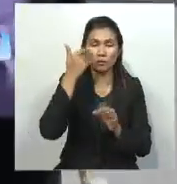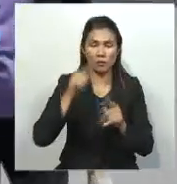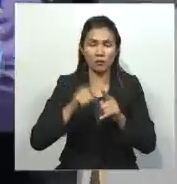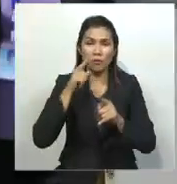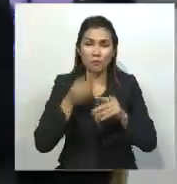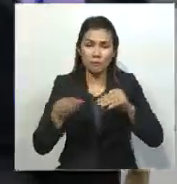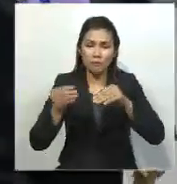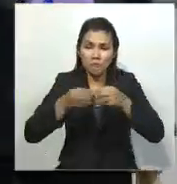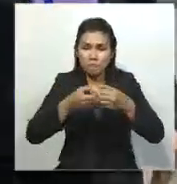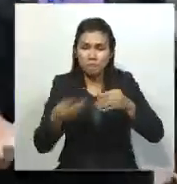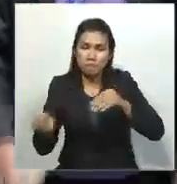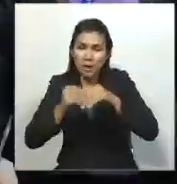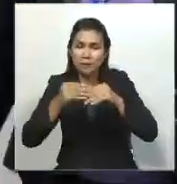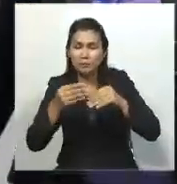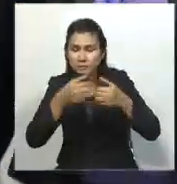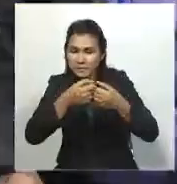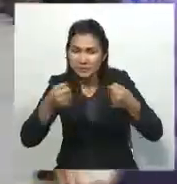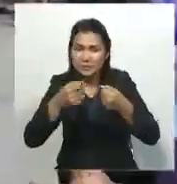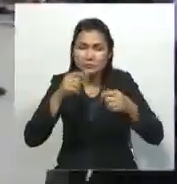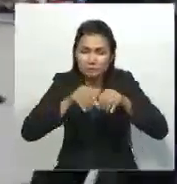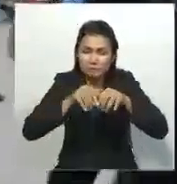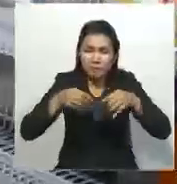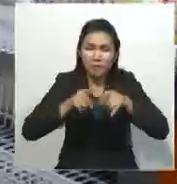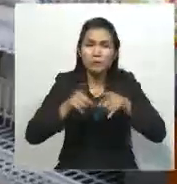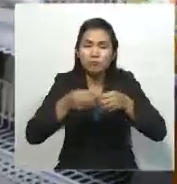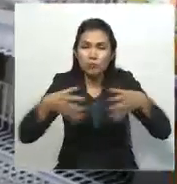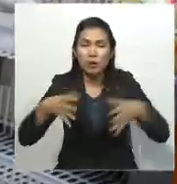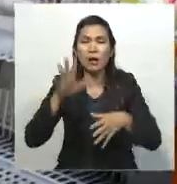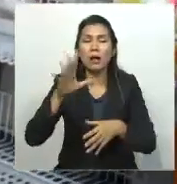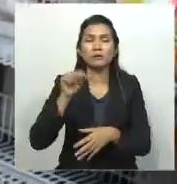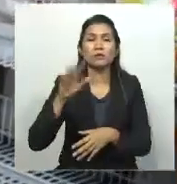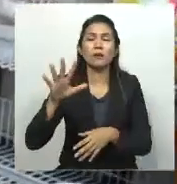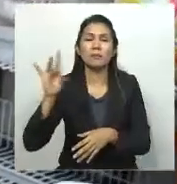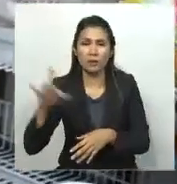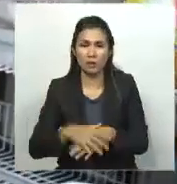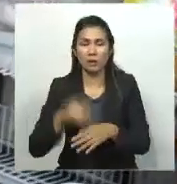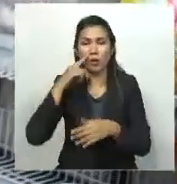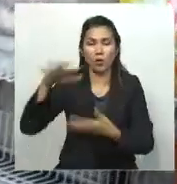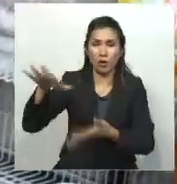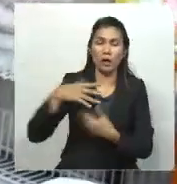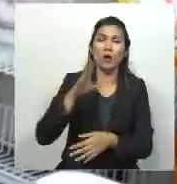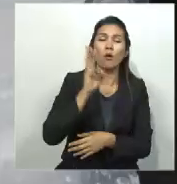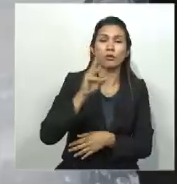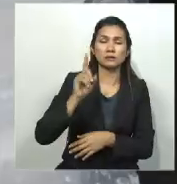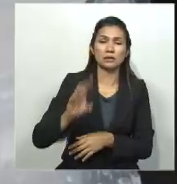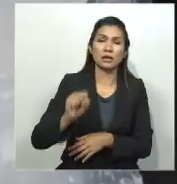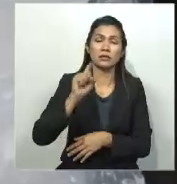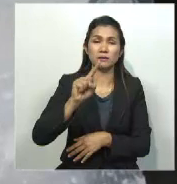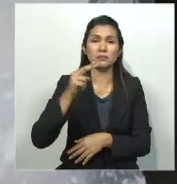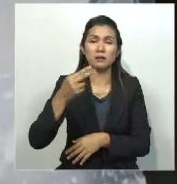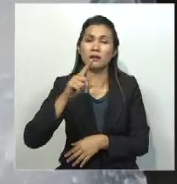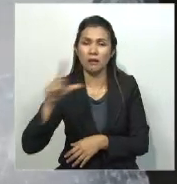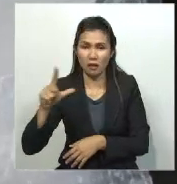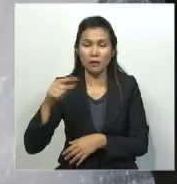ขยายตัวถึง 5.58แบ่งเป็นการส่งออก 770,000 ล้านบาทนำเข้า 610,000 ล้านบาท